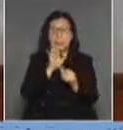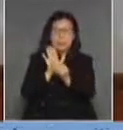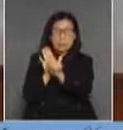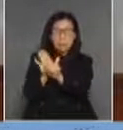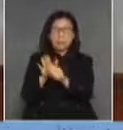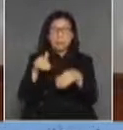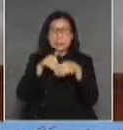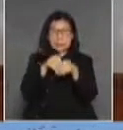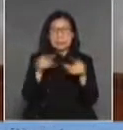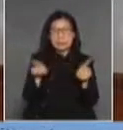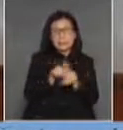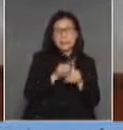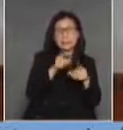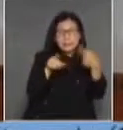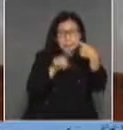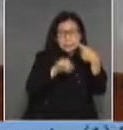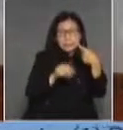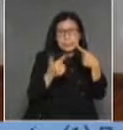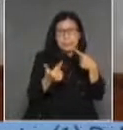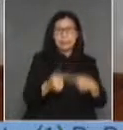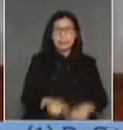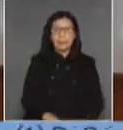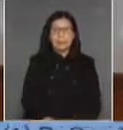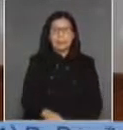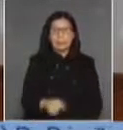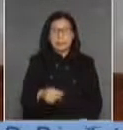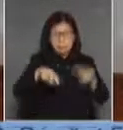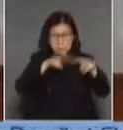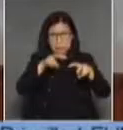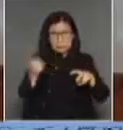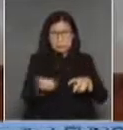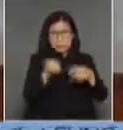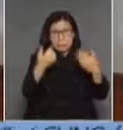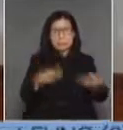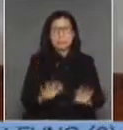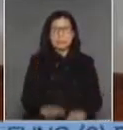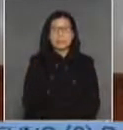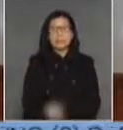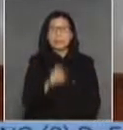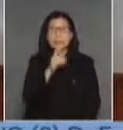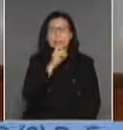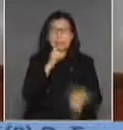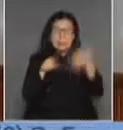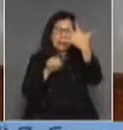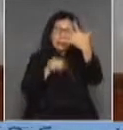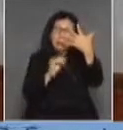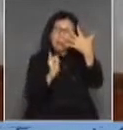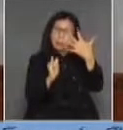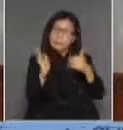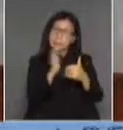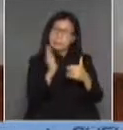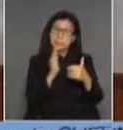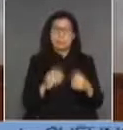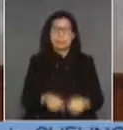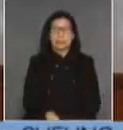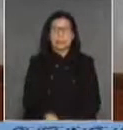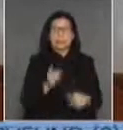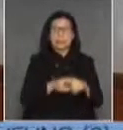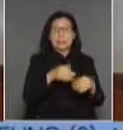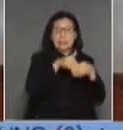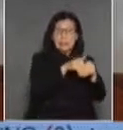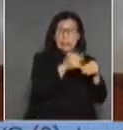個案，但完成審核的個案只是有5600多宗，遠遠追不上